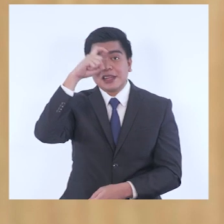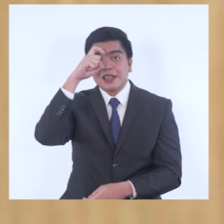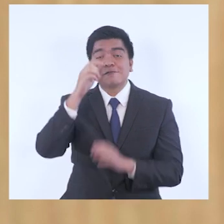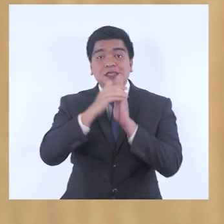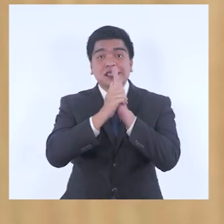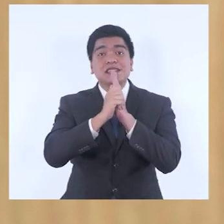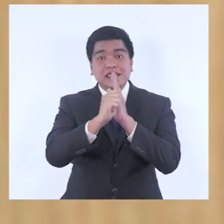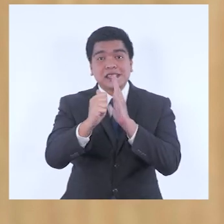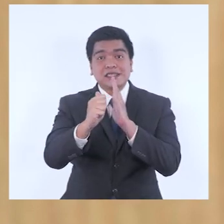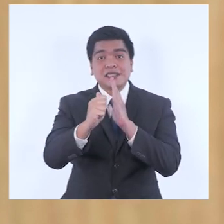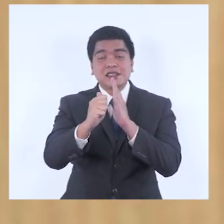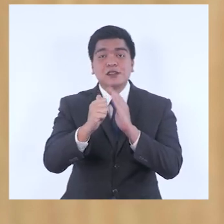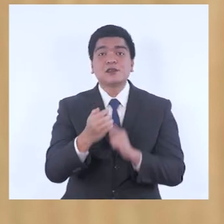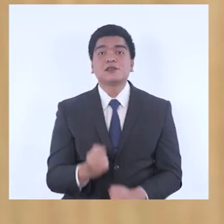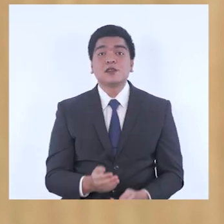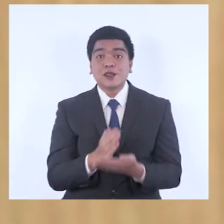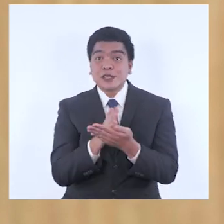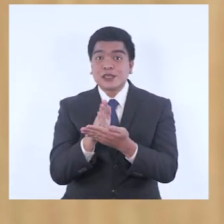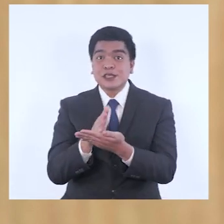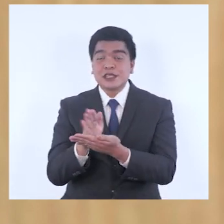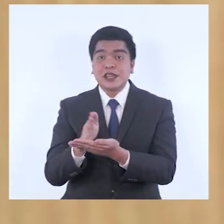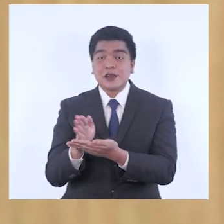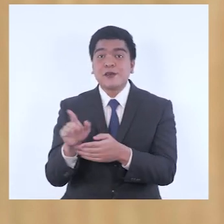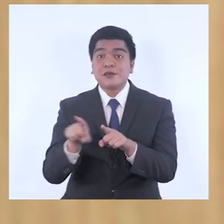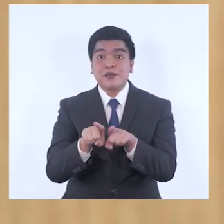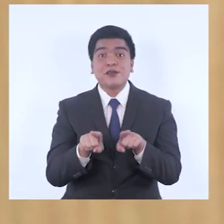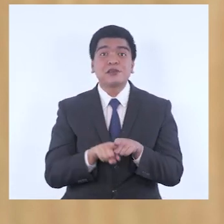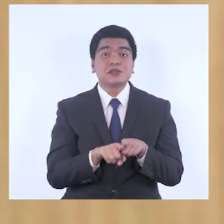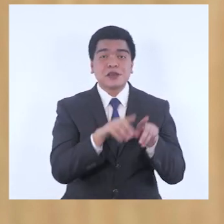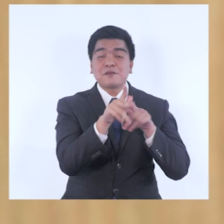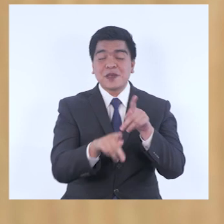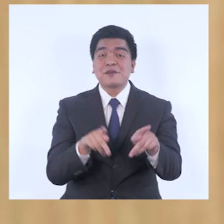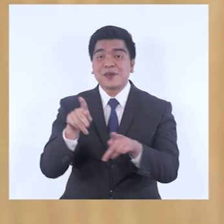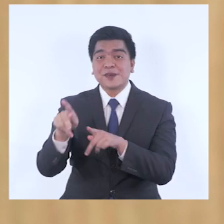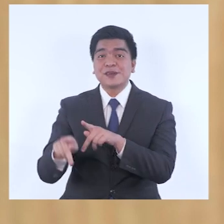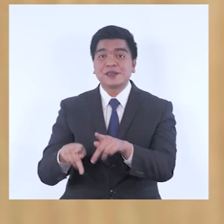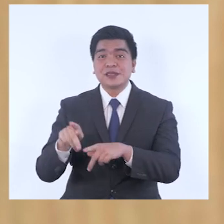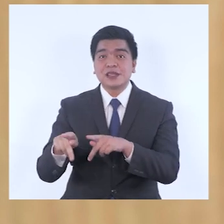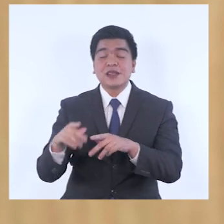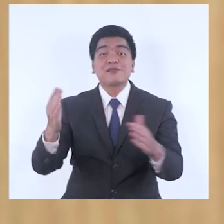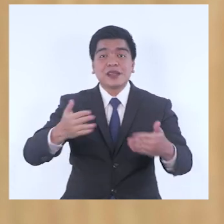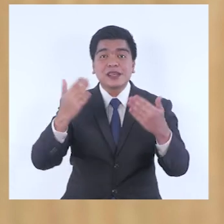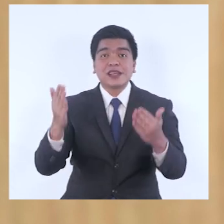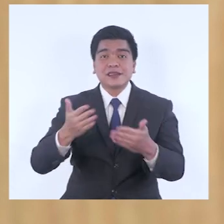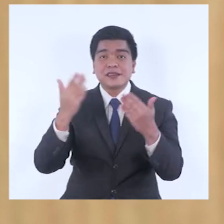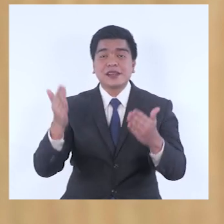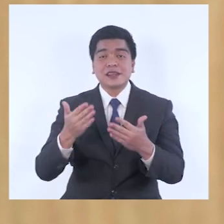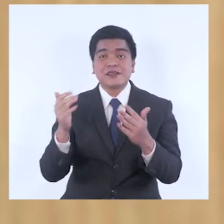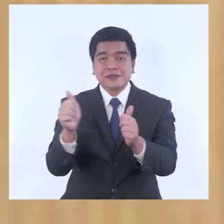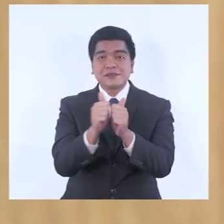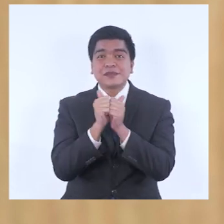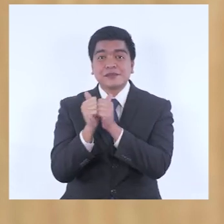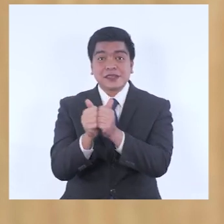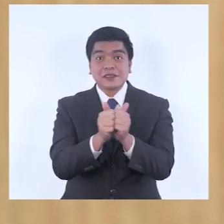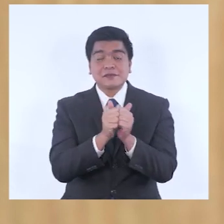po natin sa ating kapwa-tao na mahihikayat din natin at makakasama natin sa tunay na pagmamalasakit sa